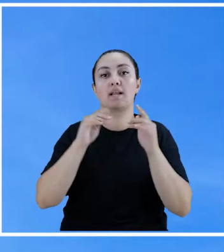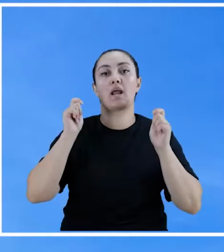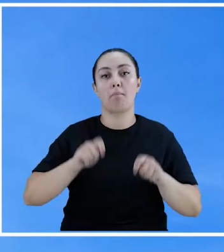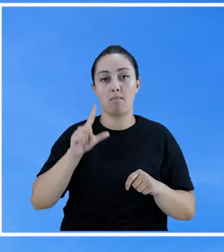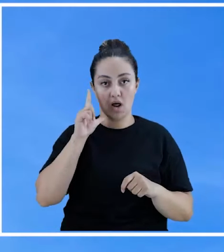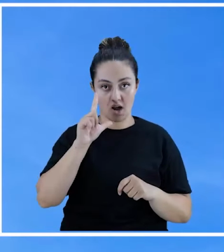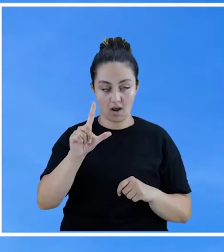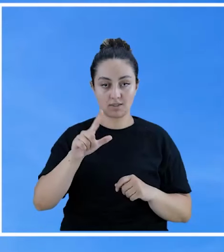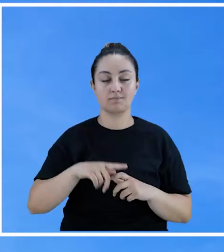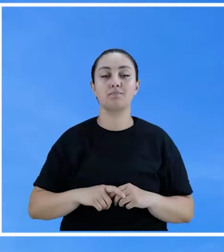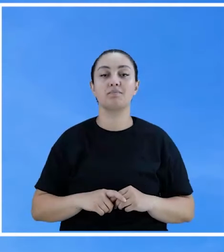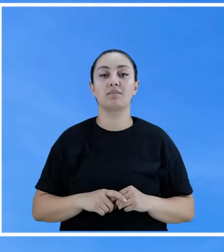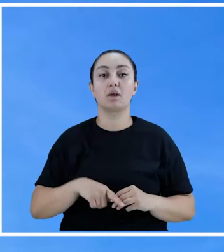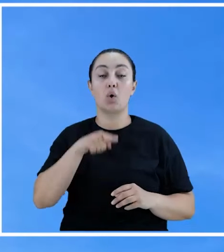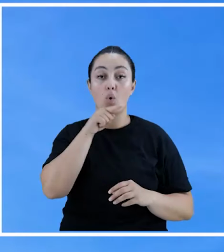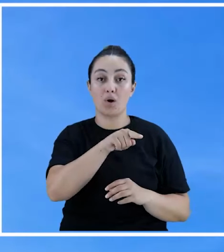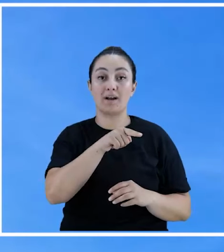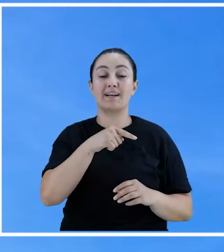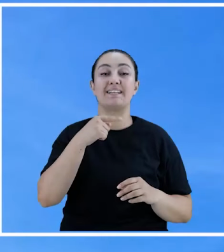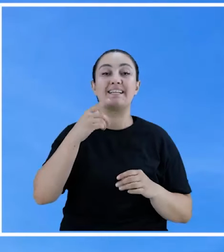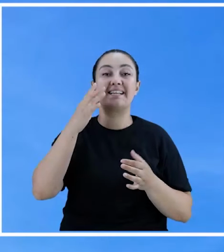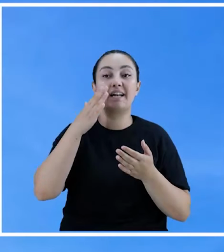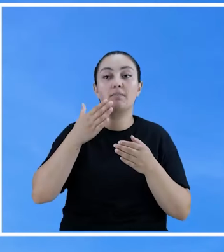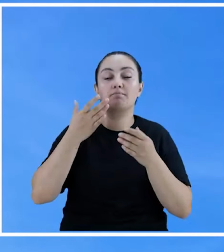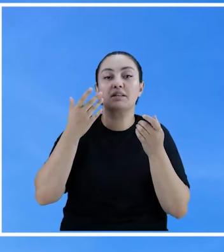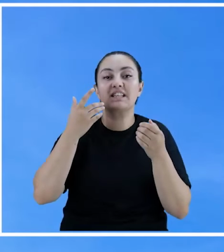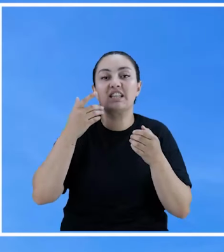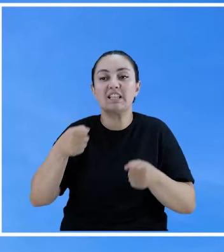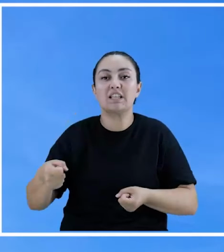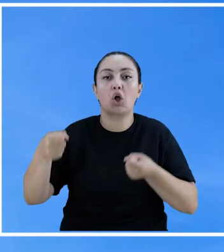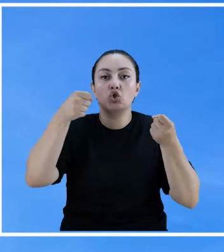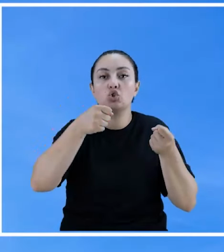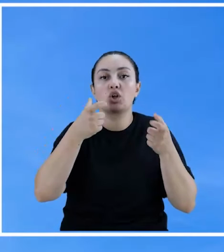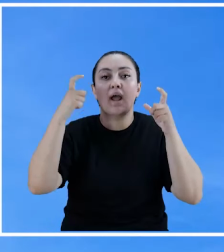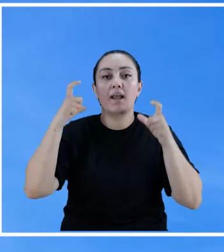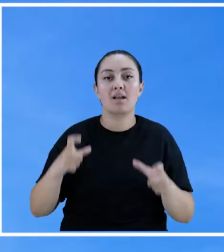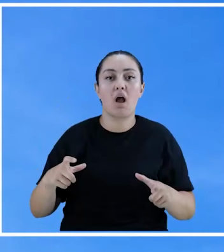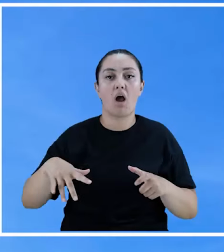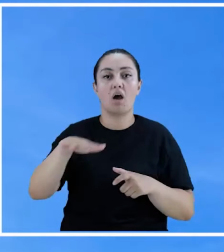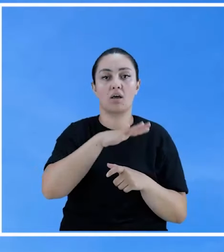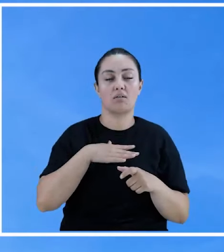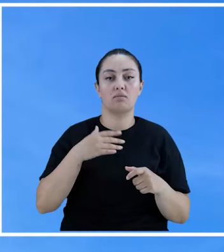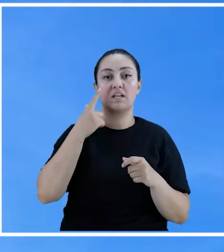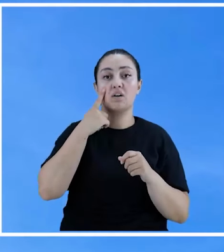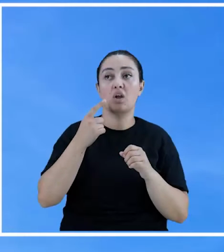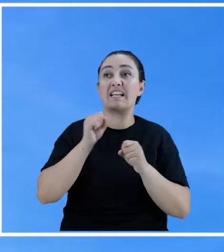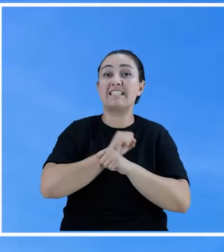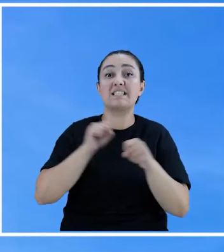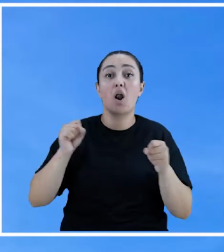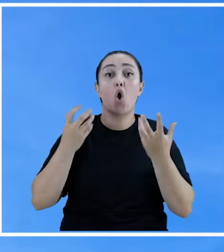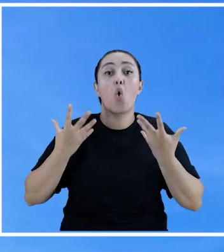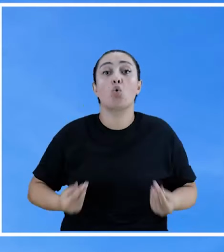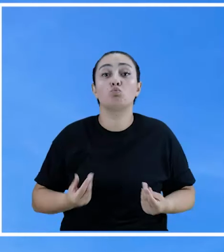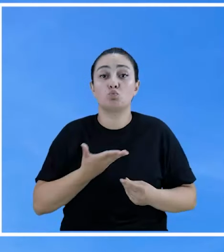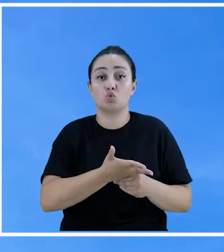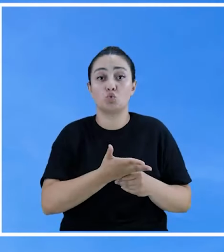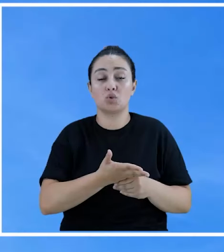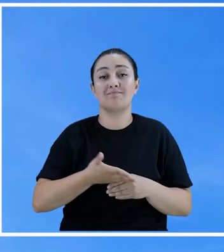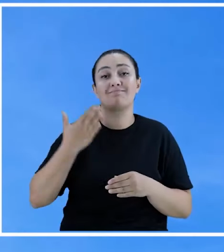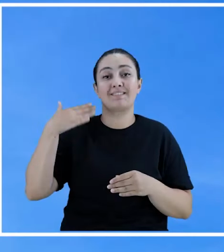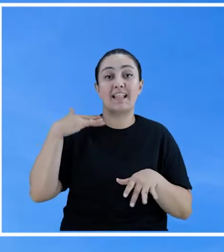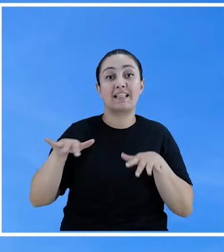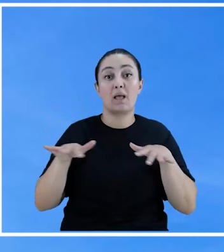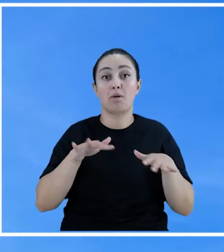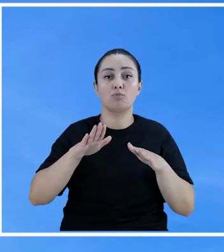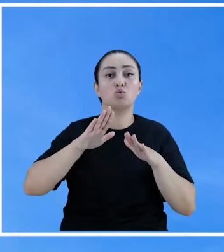taşıtılmasını istiyoruz. Ama ya orada en sağlam taşıyıcılarından biri olan perde duvar hasar görmüş. Ki 2018